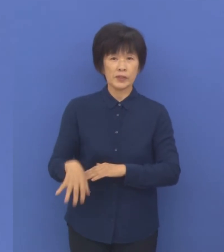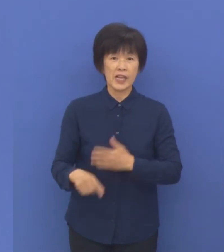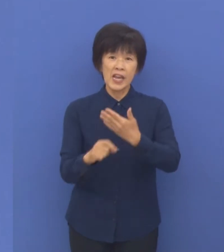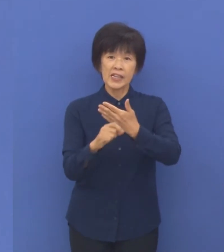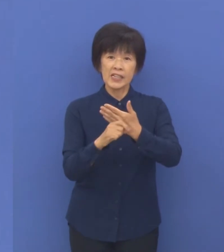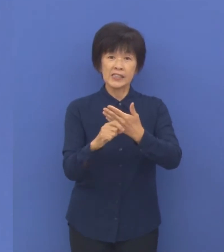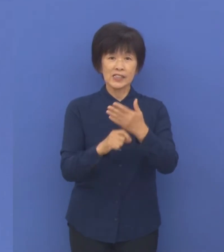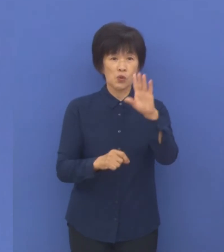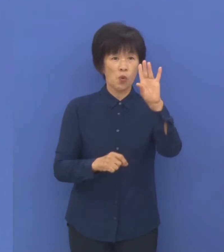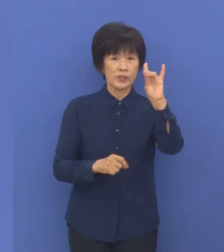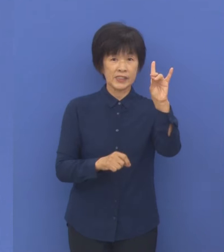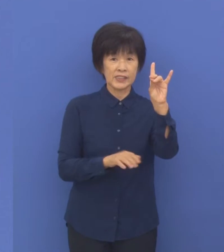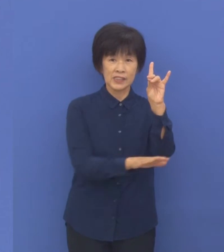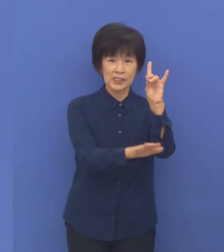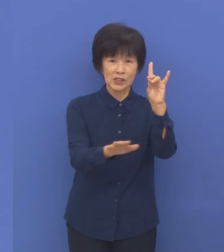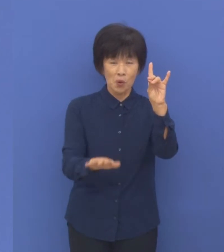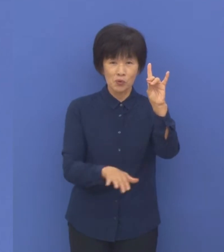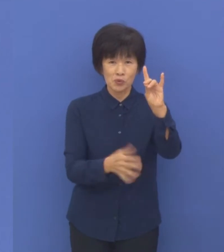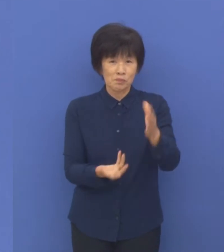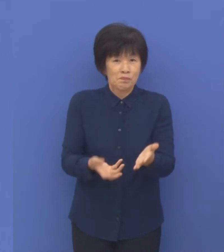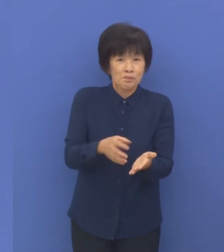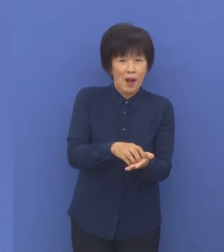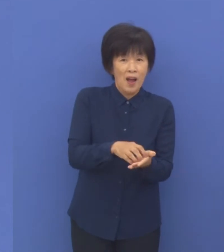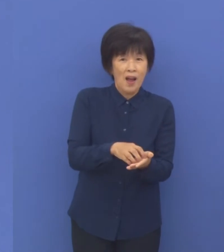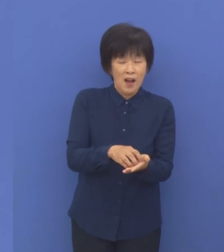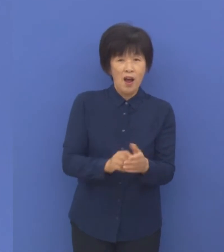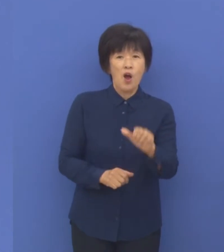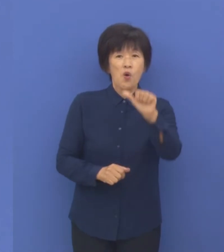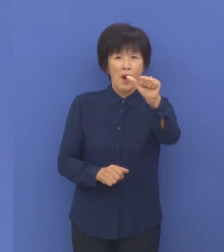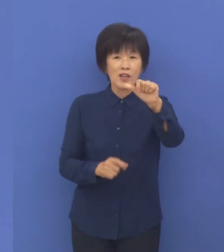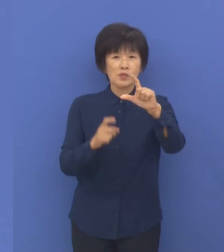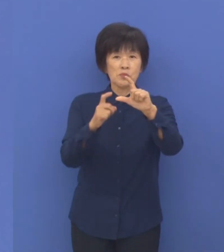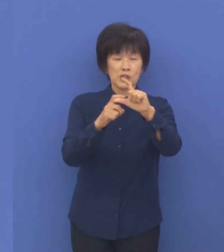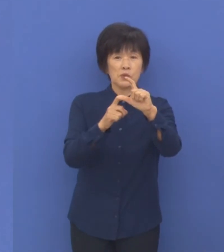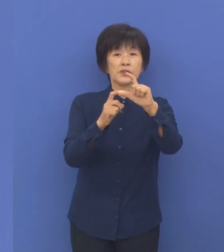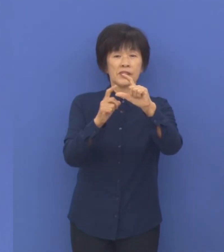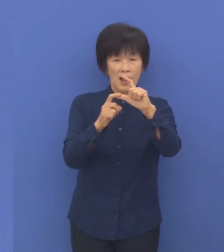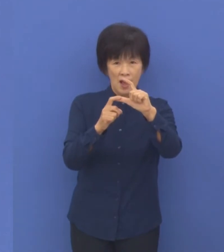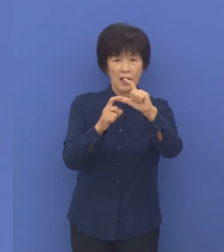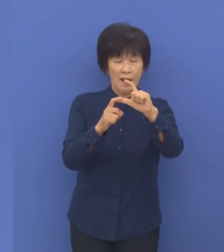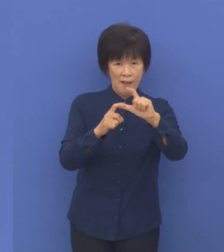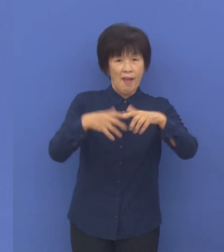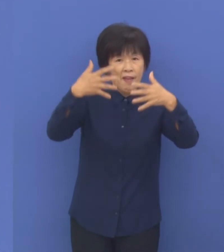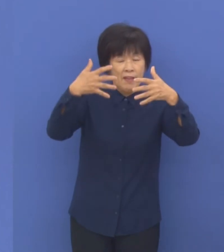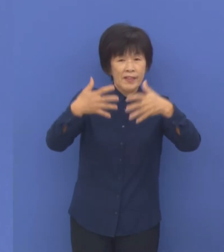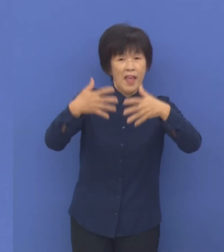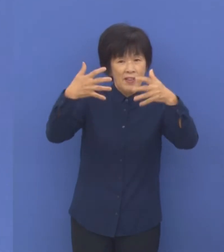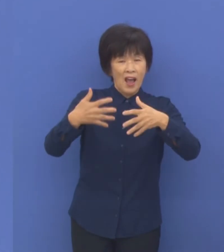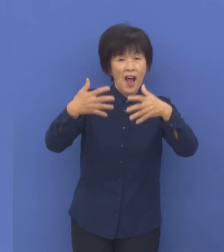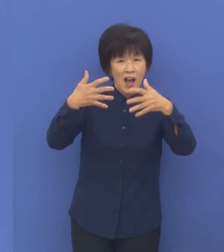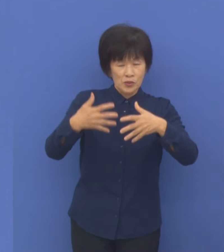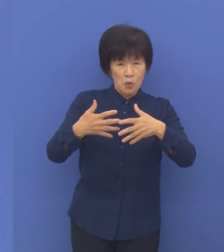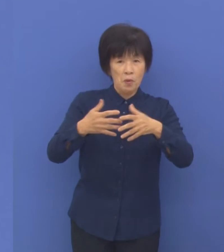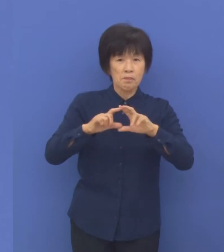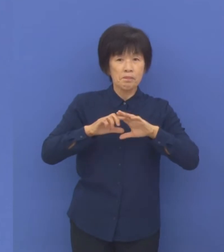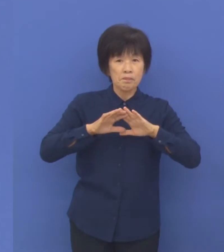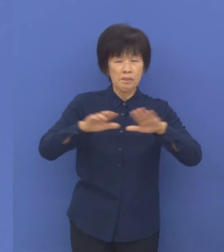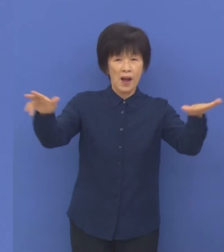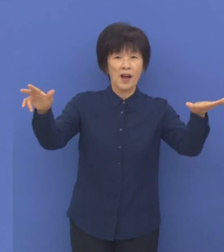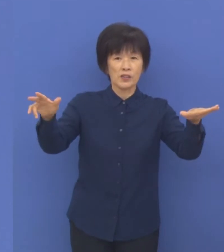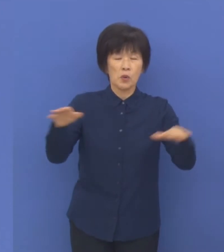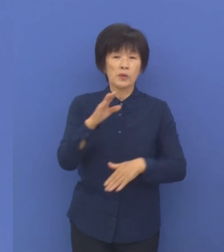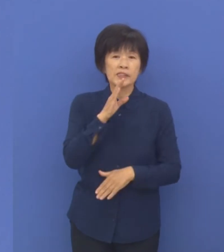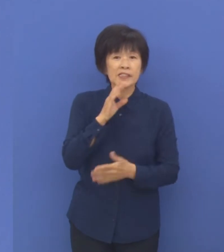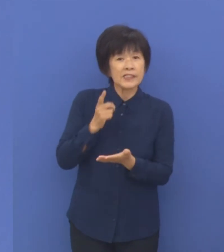臨時基地局を設置し5 g を利用した4型映像データの伝送の実証